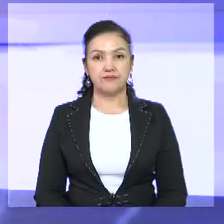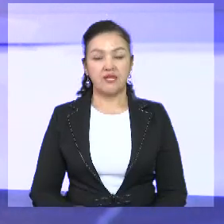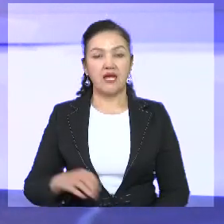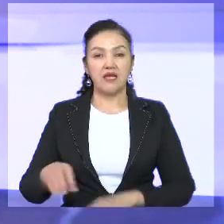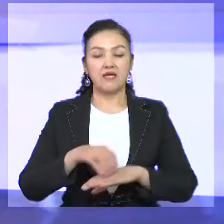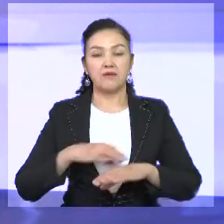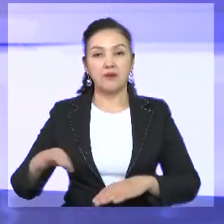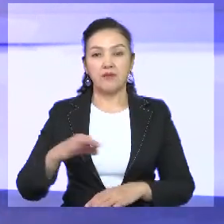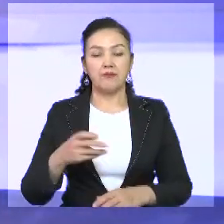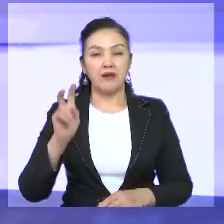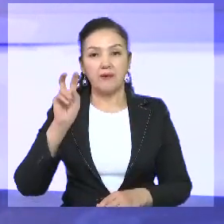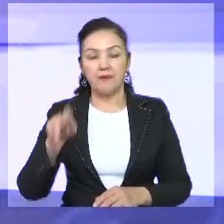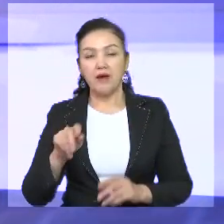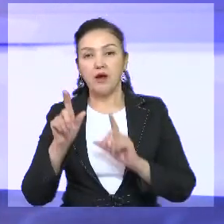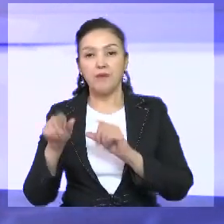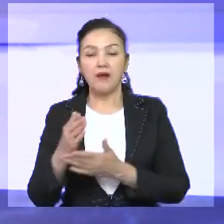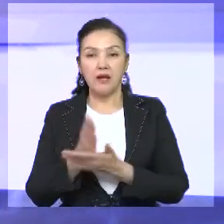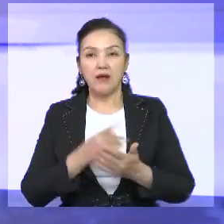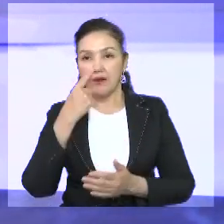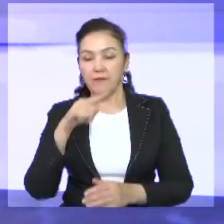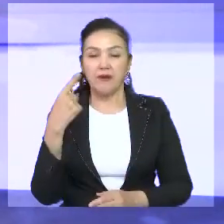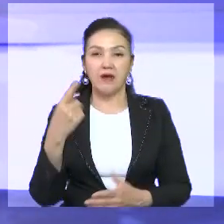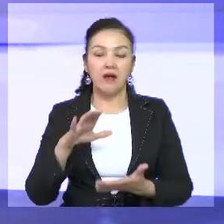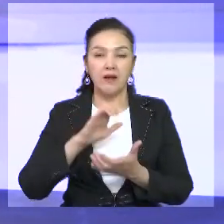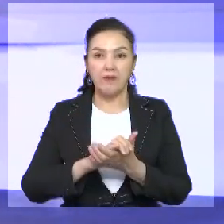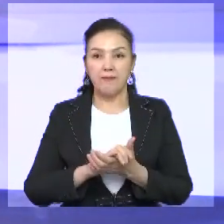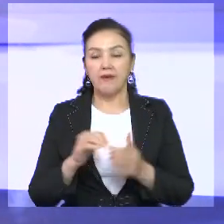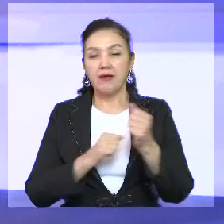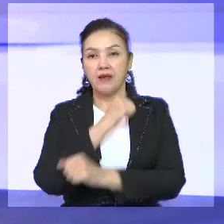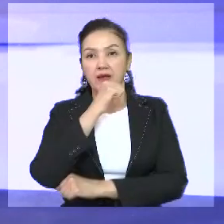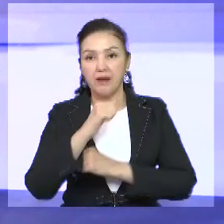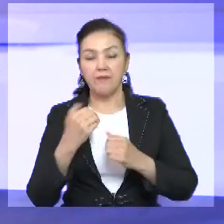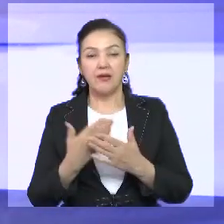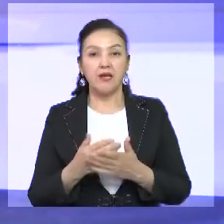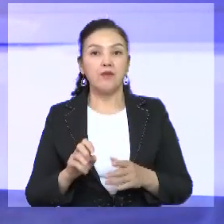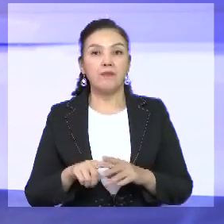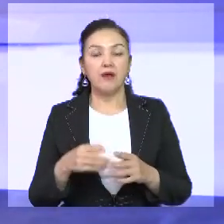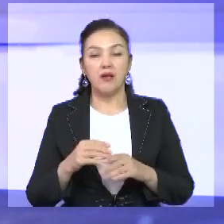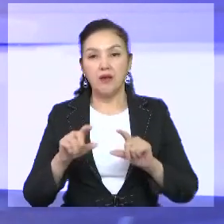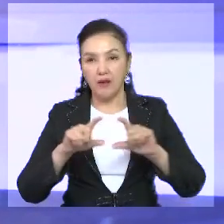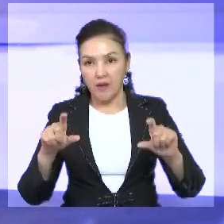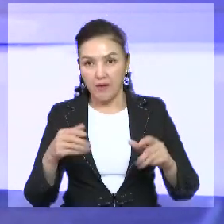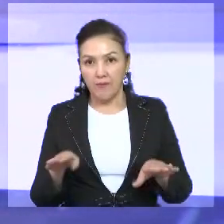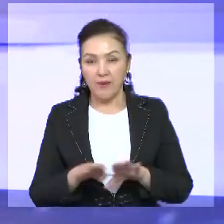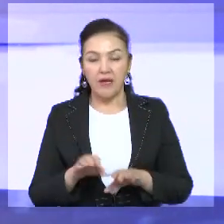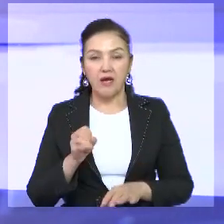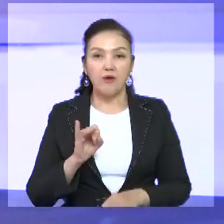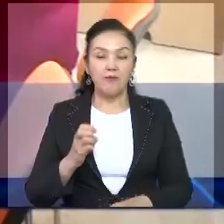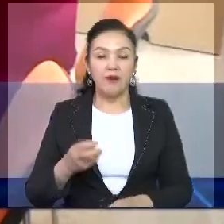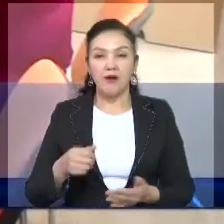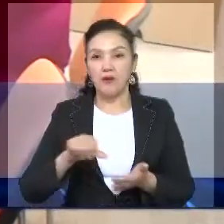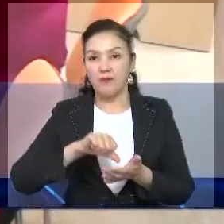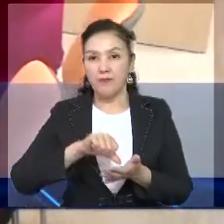Аким области посетил Центр социального обслуживания номер один, где ознакомился с материально-техническим оснащением учреждения. Также Асхат Шахаров